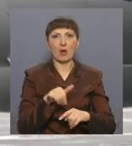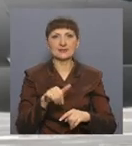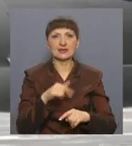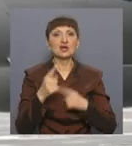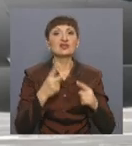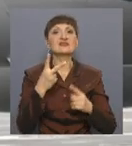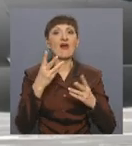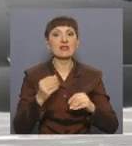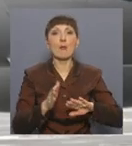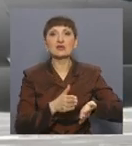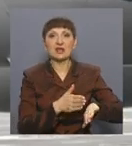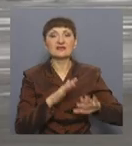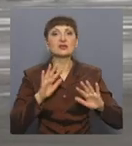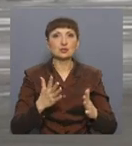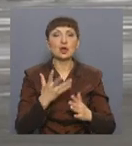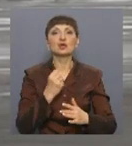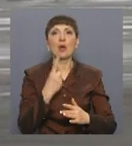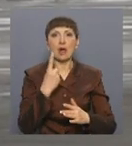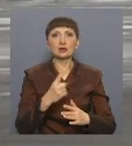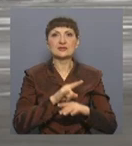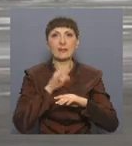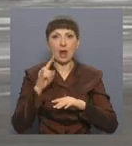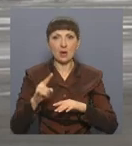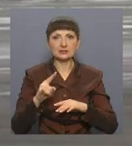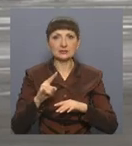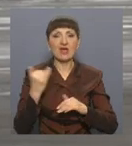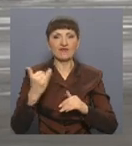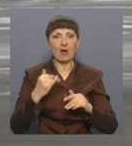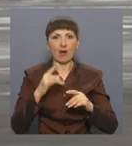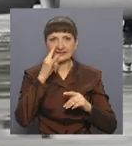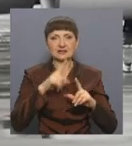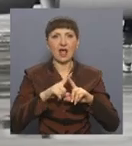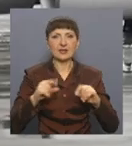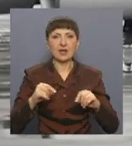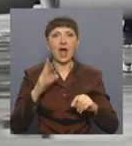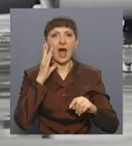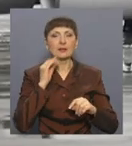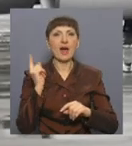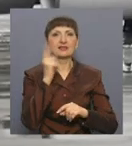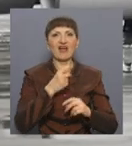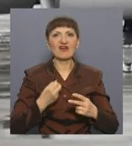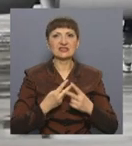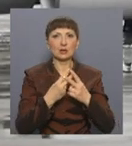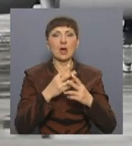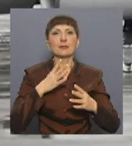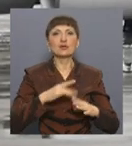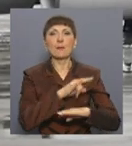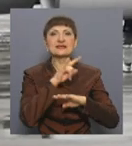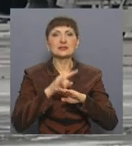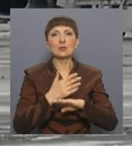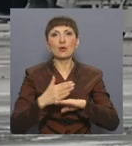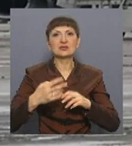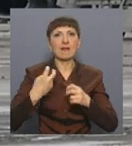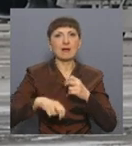Через два дня после этого случая еще одно судно казахстанской авиакомпании, следовавшее из Алматы в столицу, пришлось посадить после